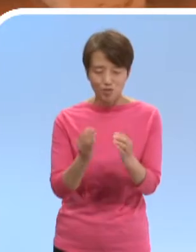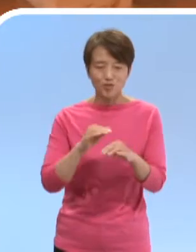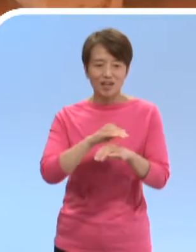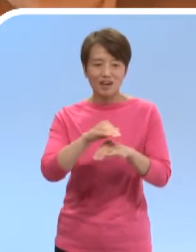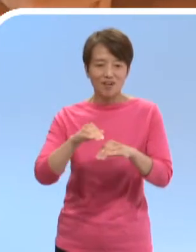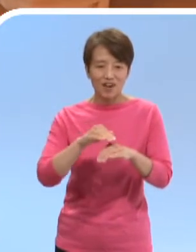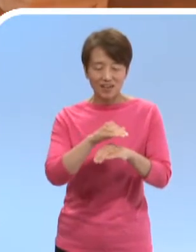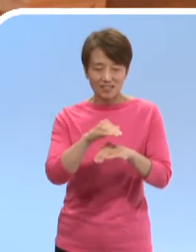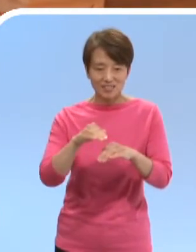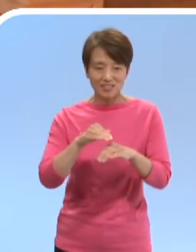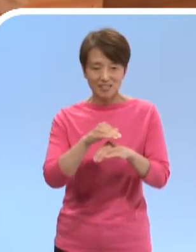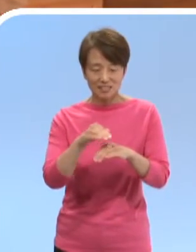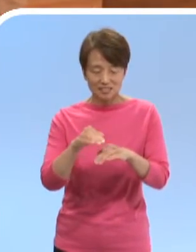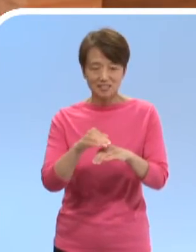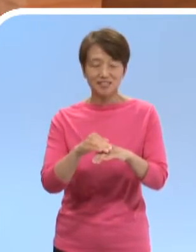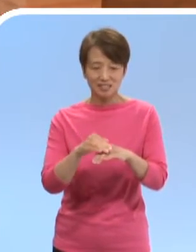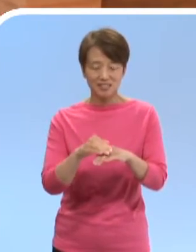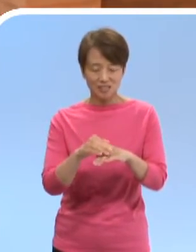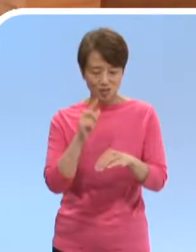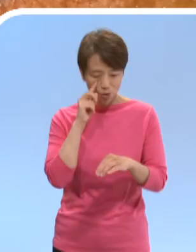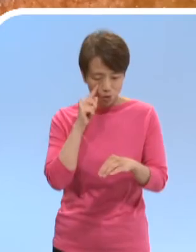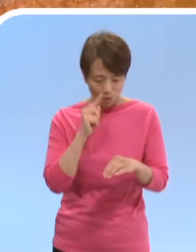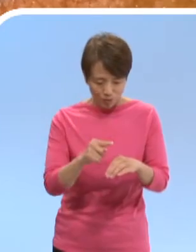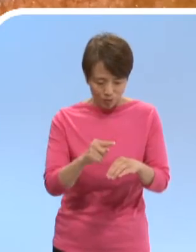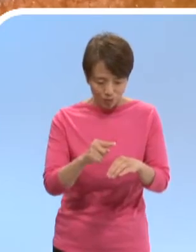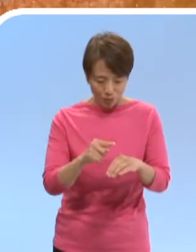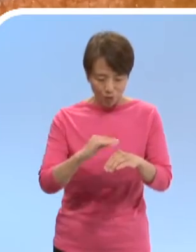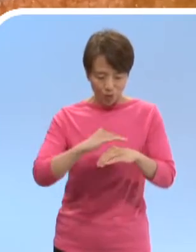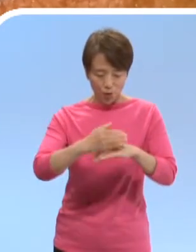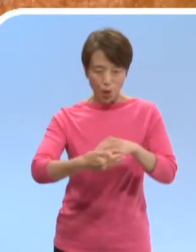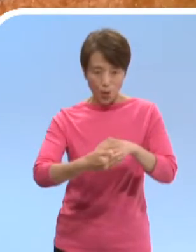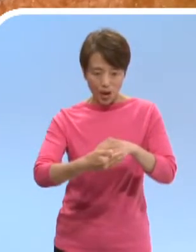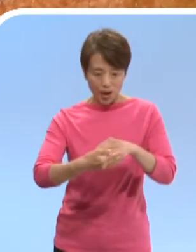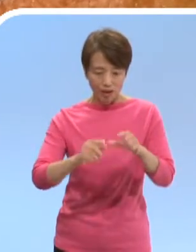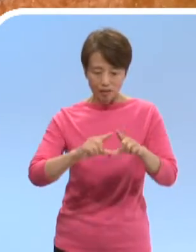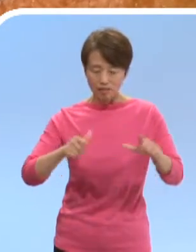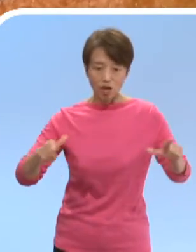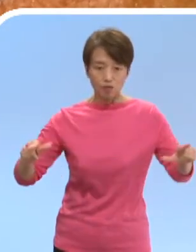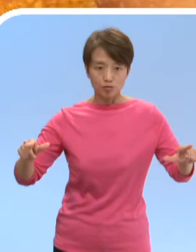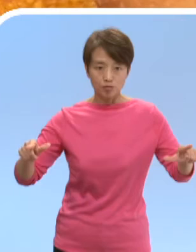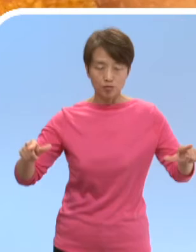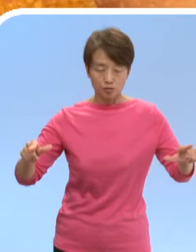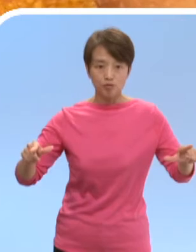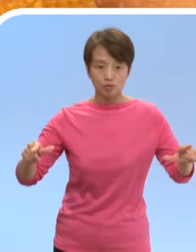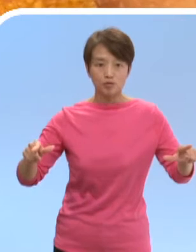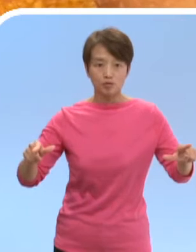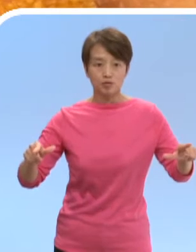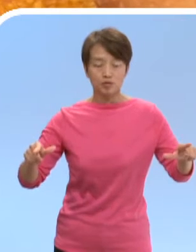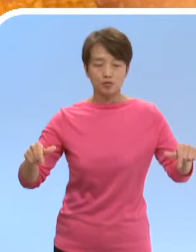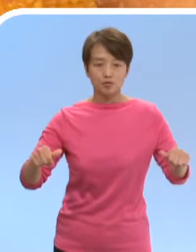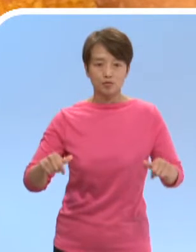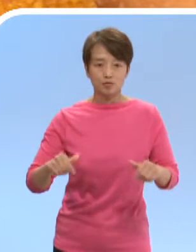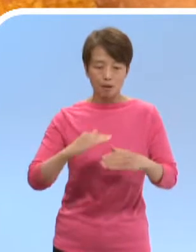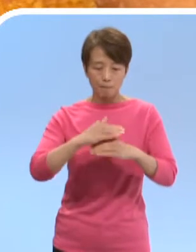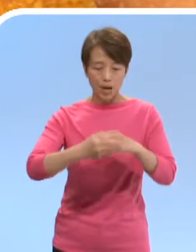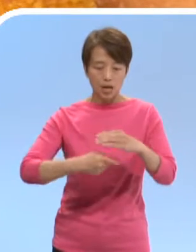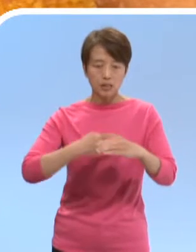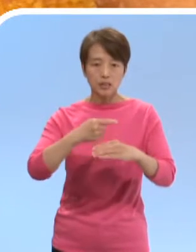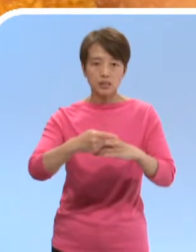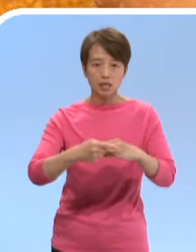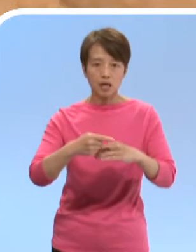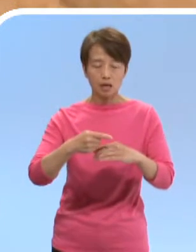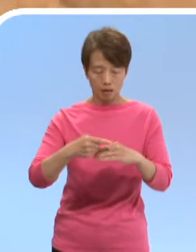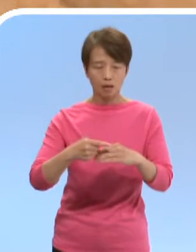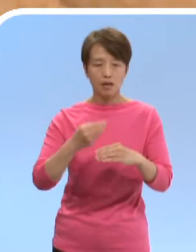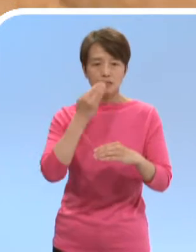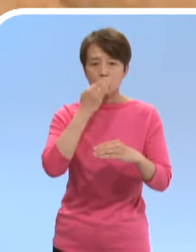として可愛らしいことを。 ありがとうございます。 でよく見たら微妙に表面ね雰囲気違ってるんですね。 周りにまぶし